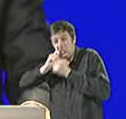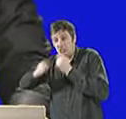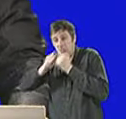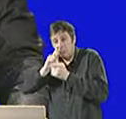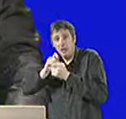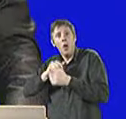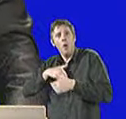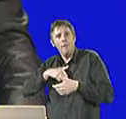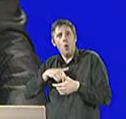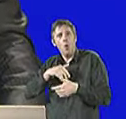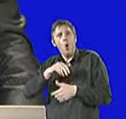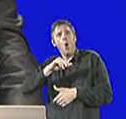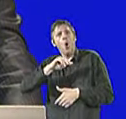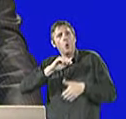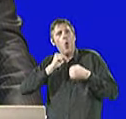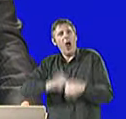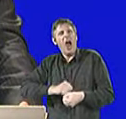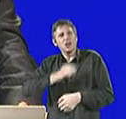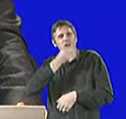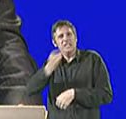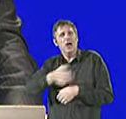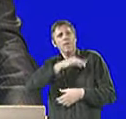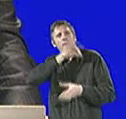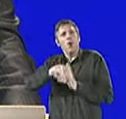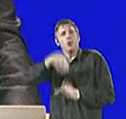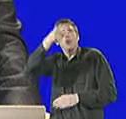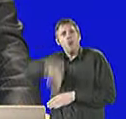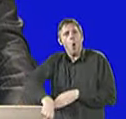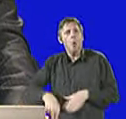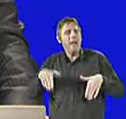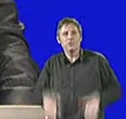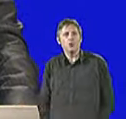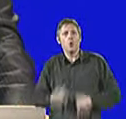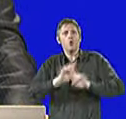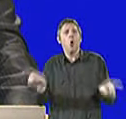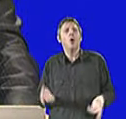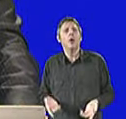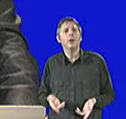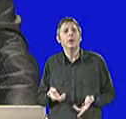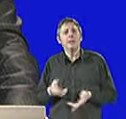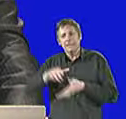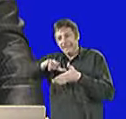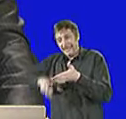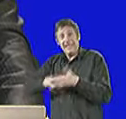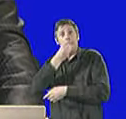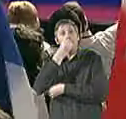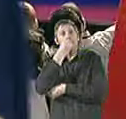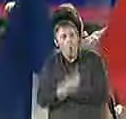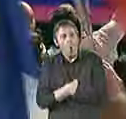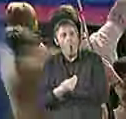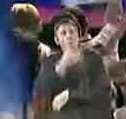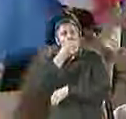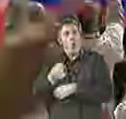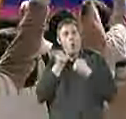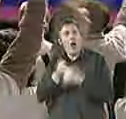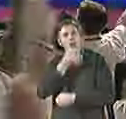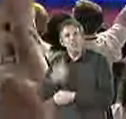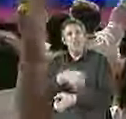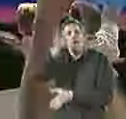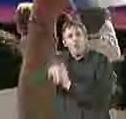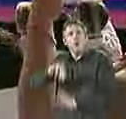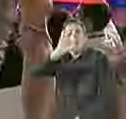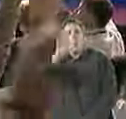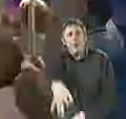avoir le courage de le dire et de voter non. Si le traité est le bon, il faut avoir le courage de le dire et de voter